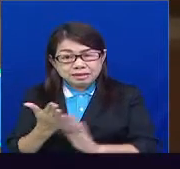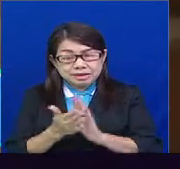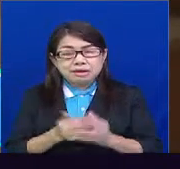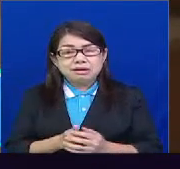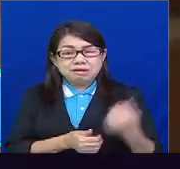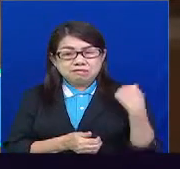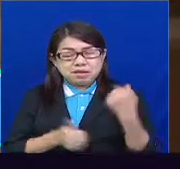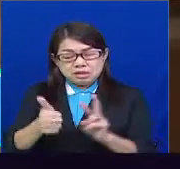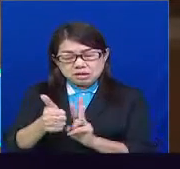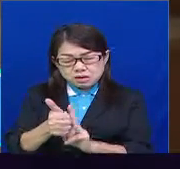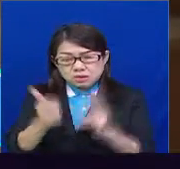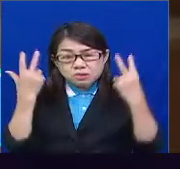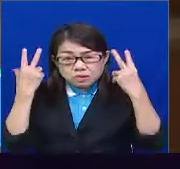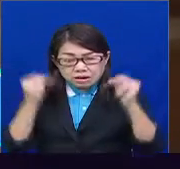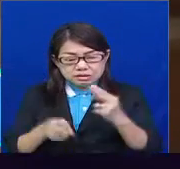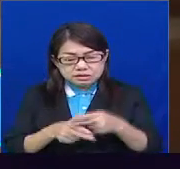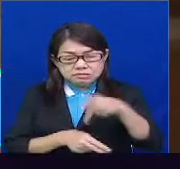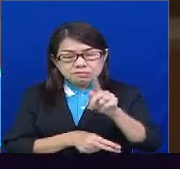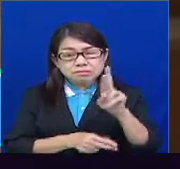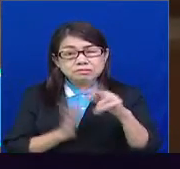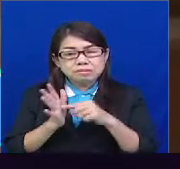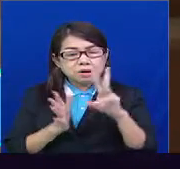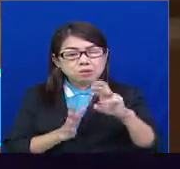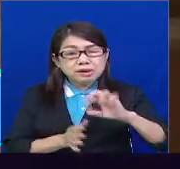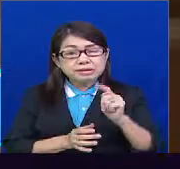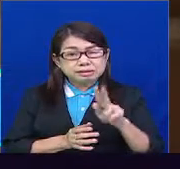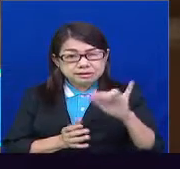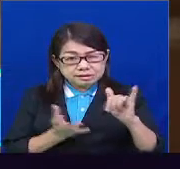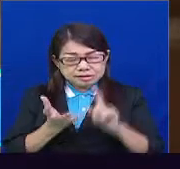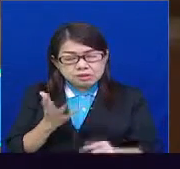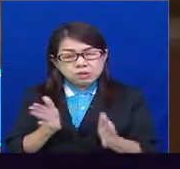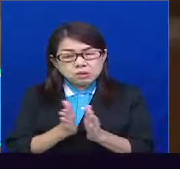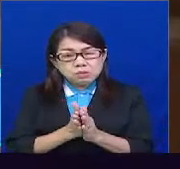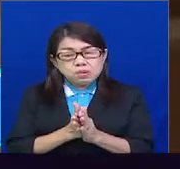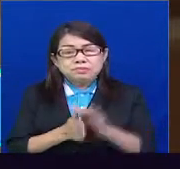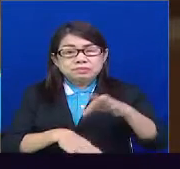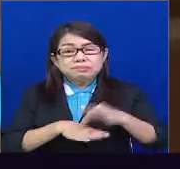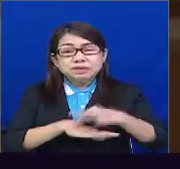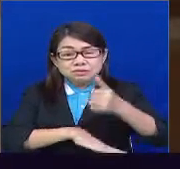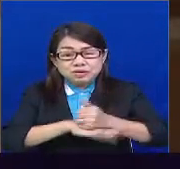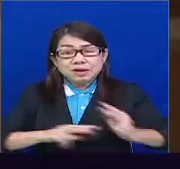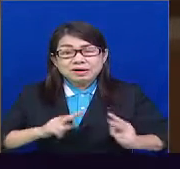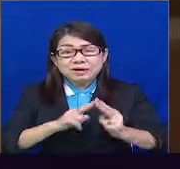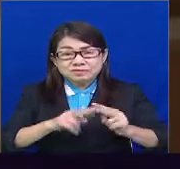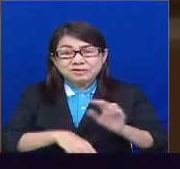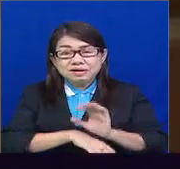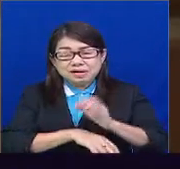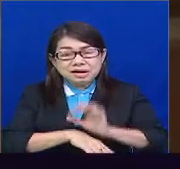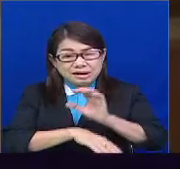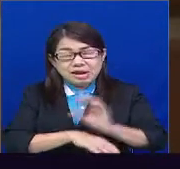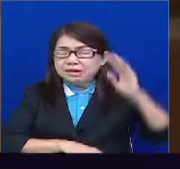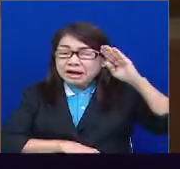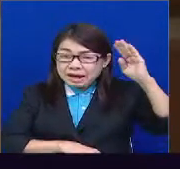วสุวรรณรองนายกรัฐมนตรีและรัฐมนตรีว่าการกระทรวงกลาโหมเป็นประธานได้ติดตามความคืบหน้าการทำงานในหลายๆ